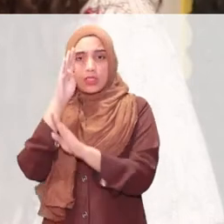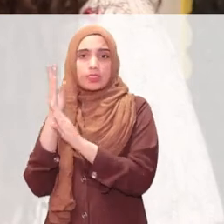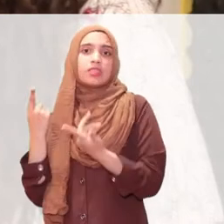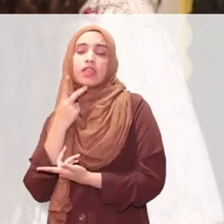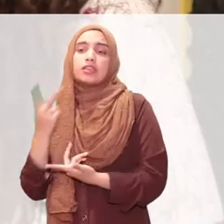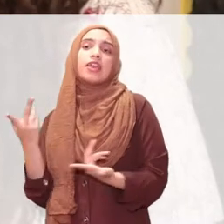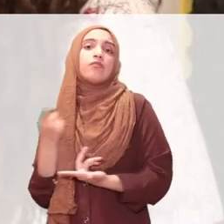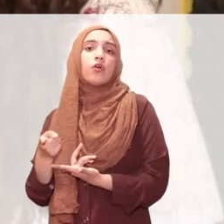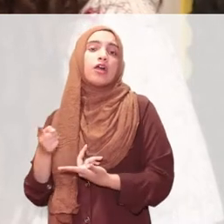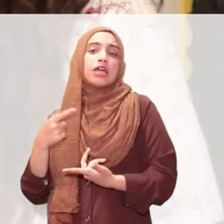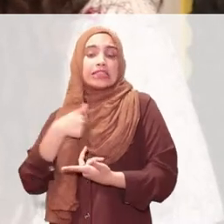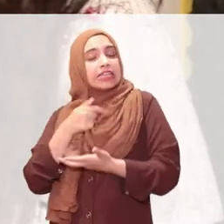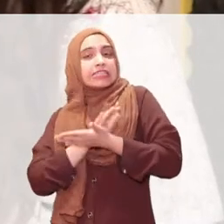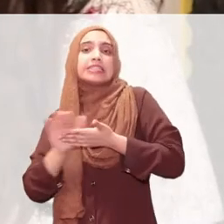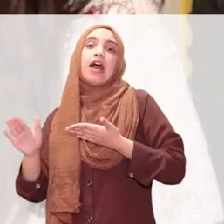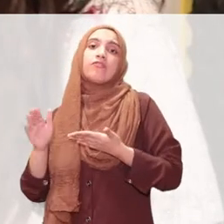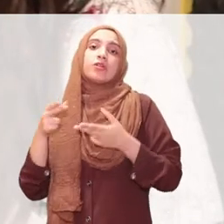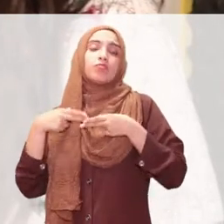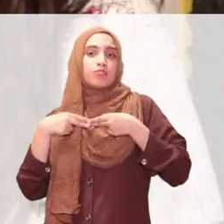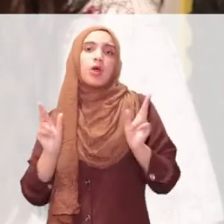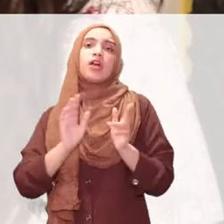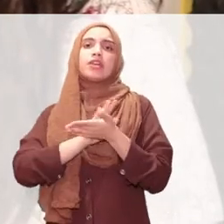Free शब्द